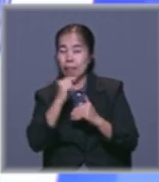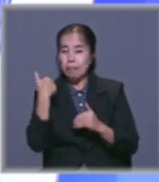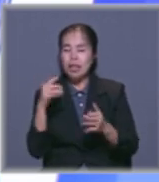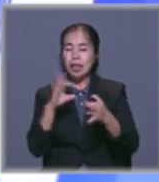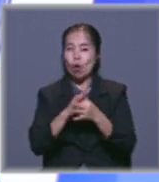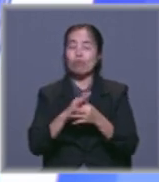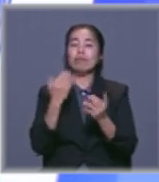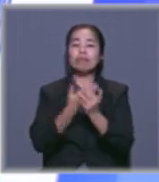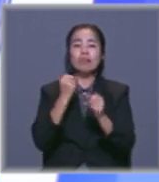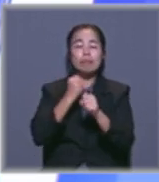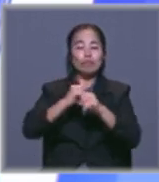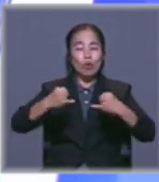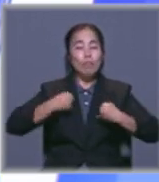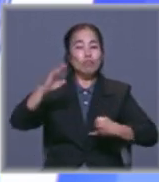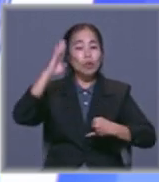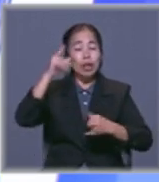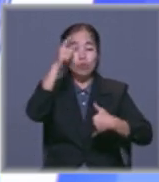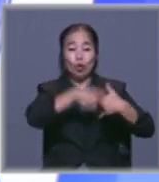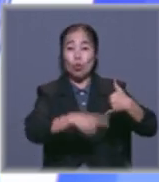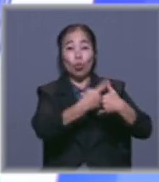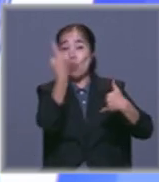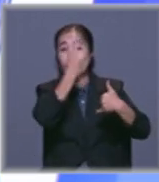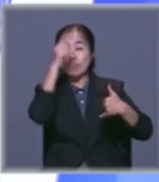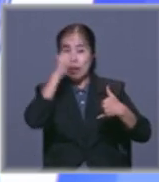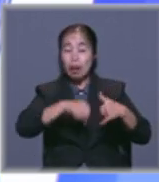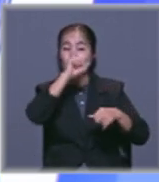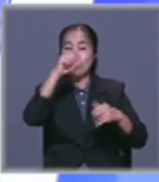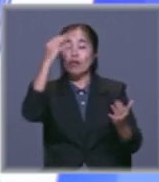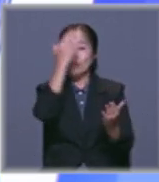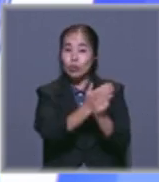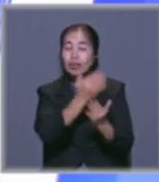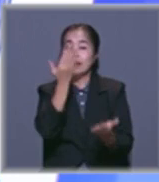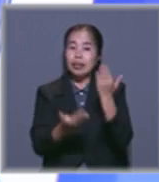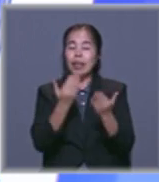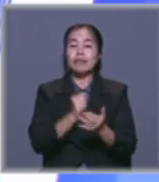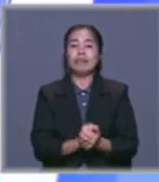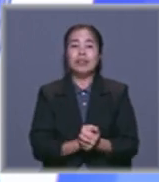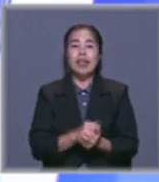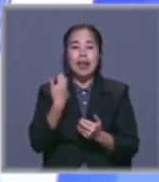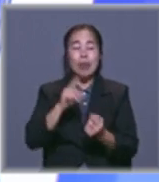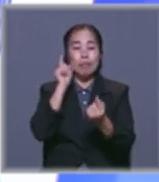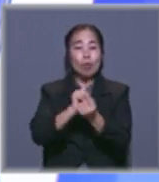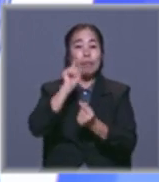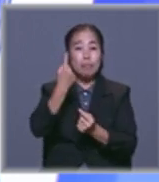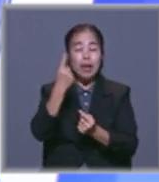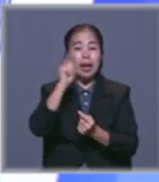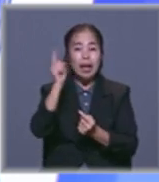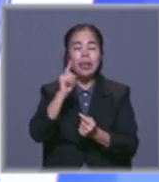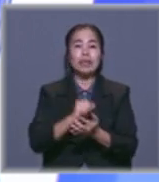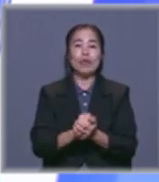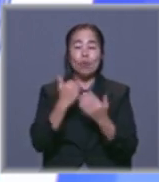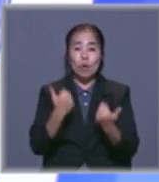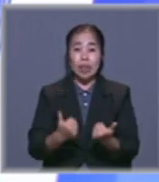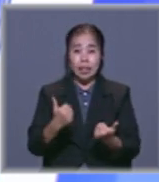สื่อนั้นธนาธรจะเป็นคนเดียวในประเทศนี้ที่ถูกระงับการปฏิบัติหน้าที่เพราะถือหุ้นสื่อเดี๋ยวกลับมาพบกับผมศิโรจน์ค้ำไพบูลย์ในโอวิวได้ใหม่นะครับวัน